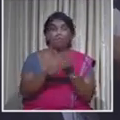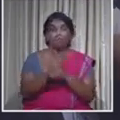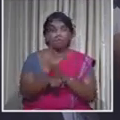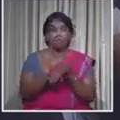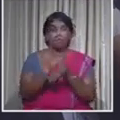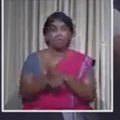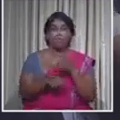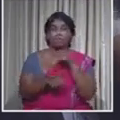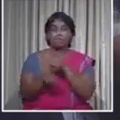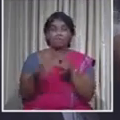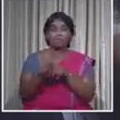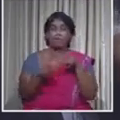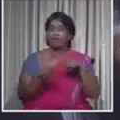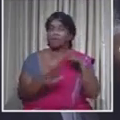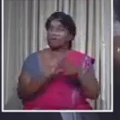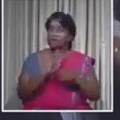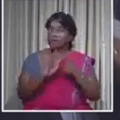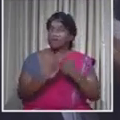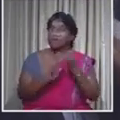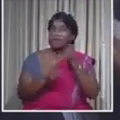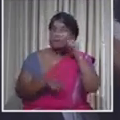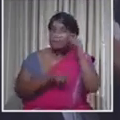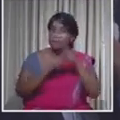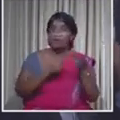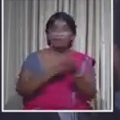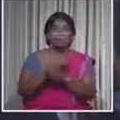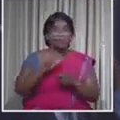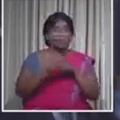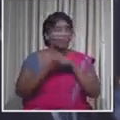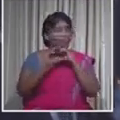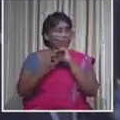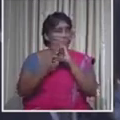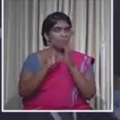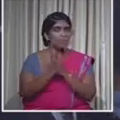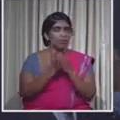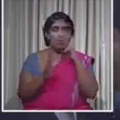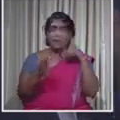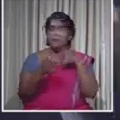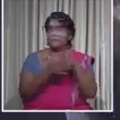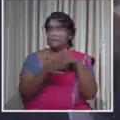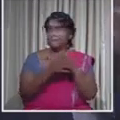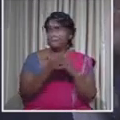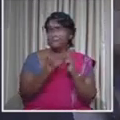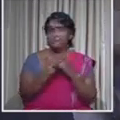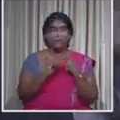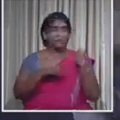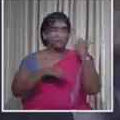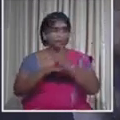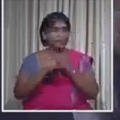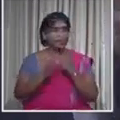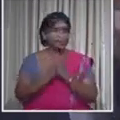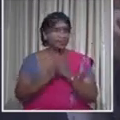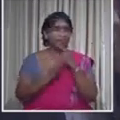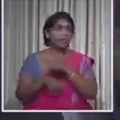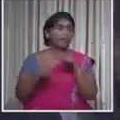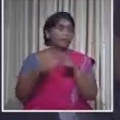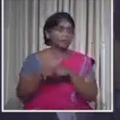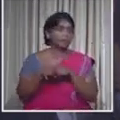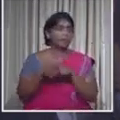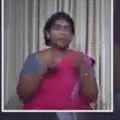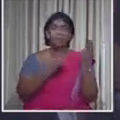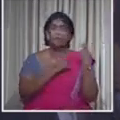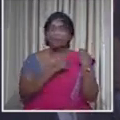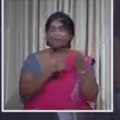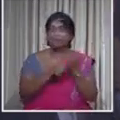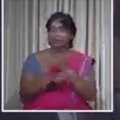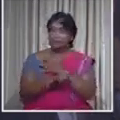ගිනුමට ඒ නිසා අද රටේ පාරිභෝගිකය ගොවිය ඇතුළු සමස්ත ජනතාව පීඩාවට පත් වෙලා තියෙන ගරු මූලාශ්‍රයේ සභාපතිතුමනි ඉතින් මේකට වග කියන්න ඕනේ